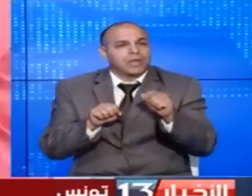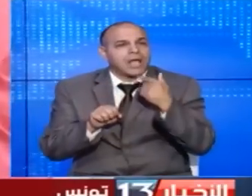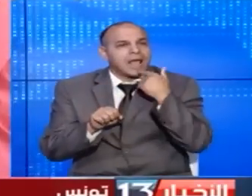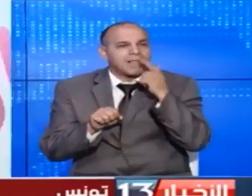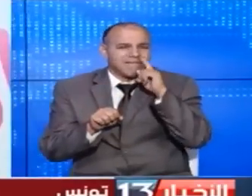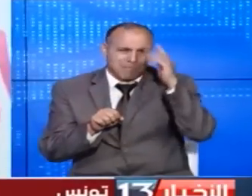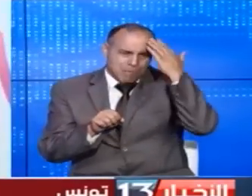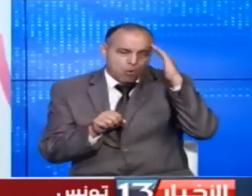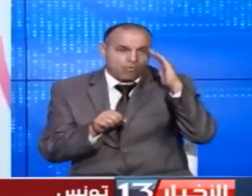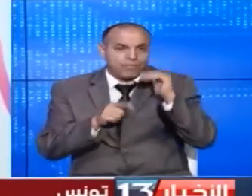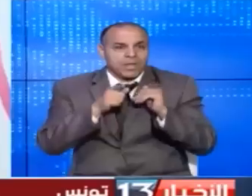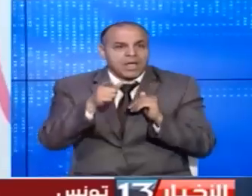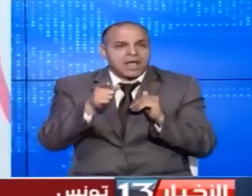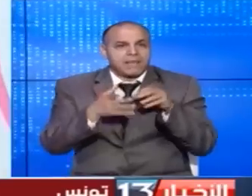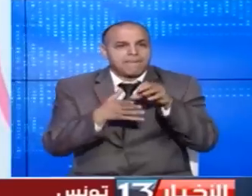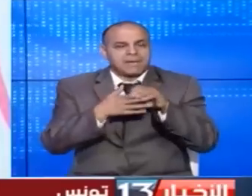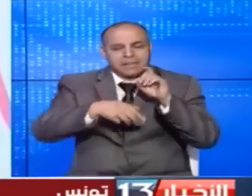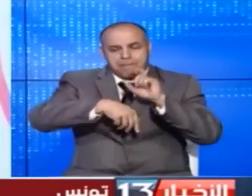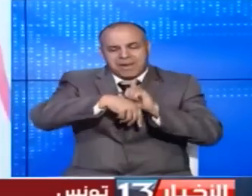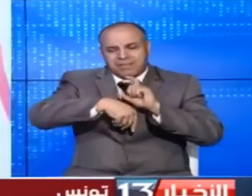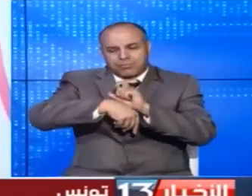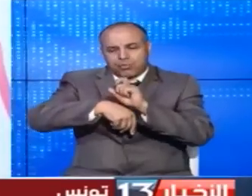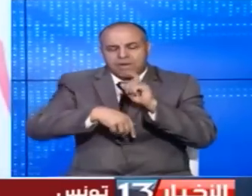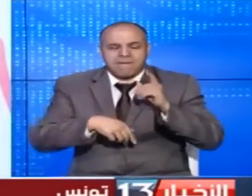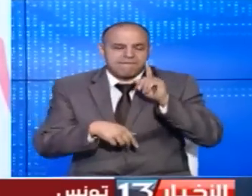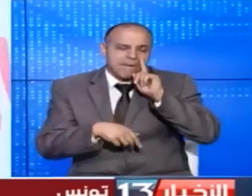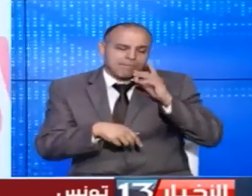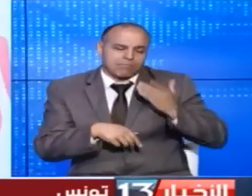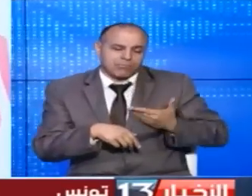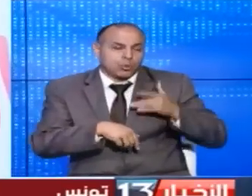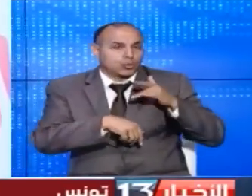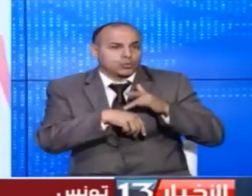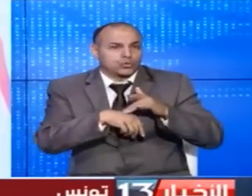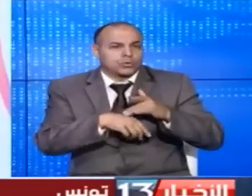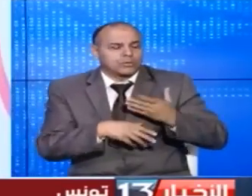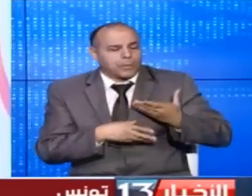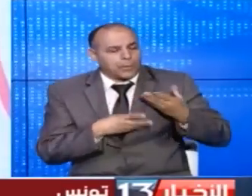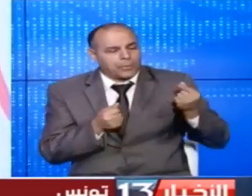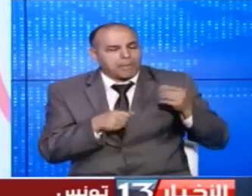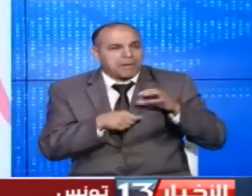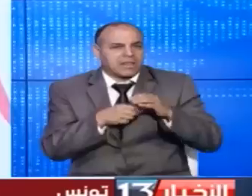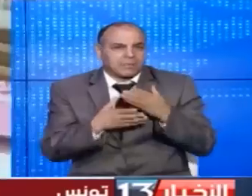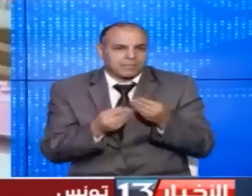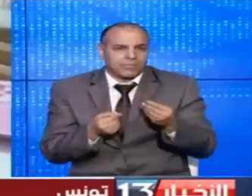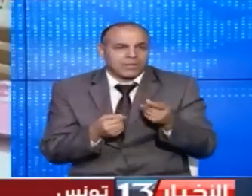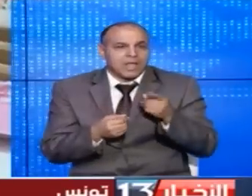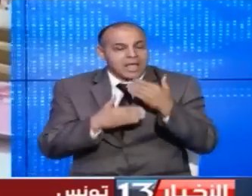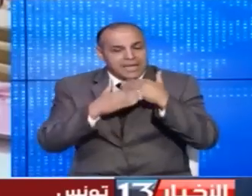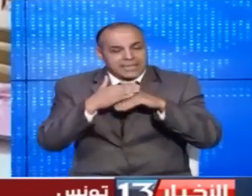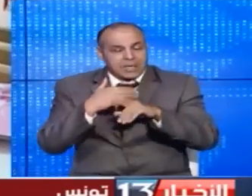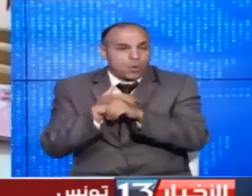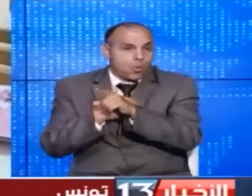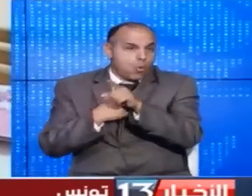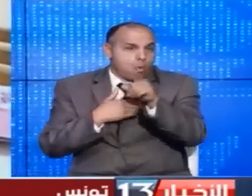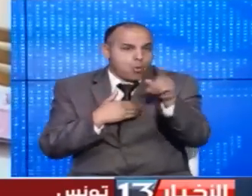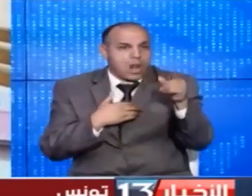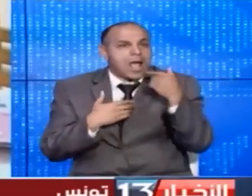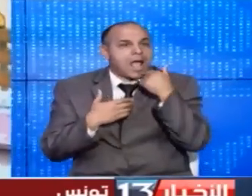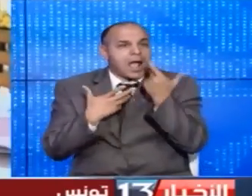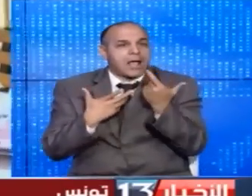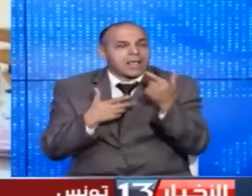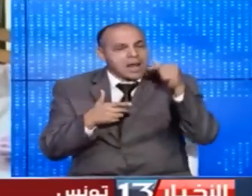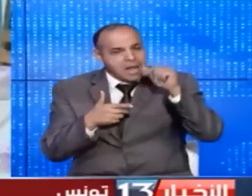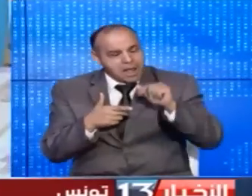خديجة إلى مرضى سرطان الثدي، وهي التي أصيبت وشفيت من هذا المرض. رسالة تحث فيها على